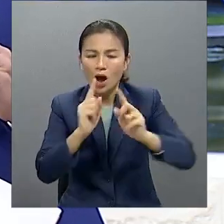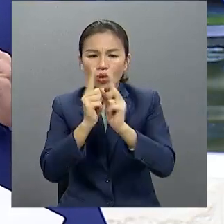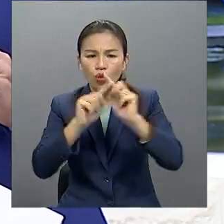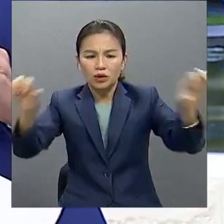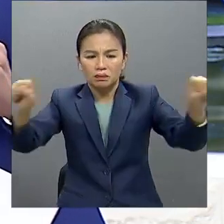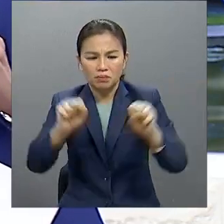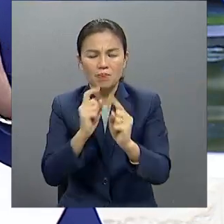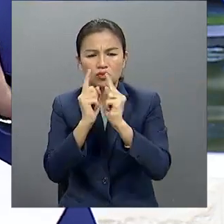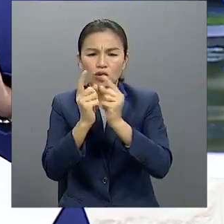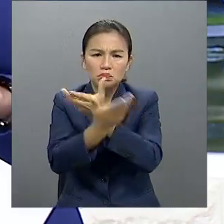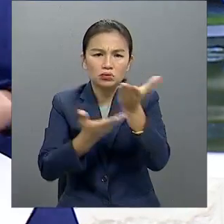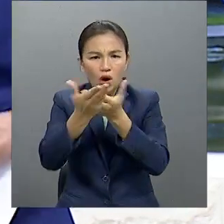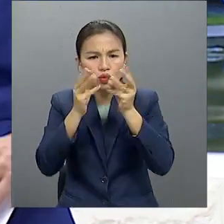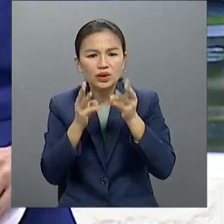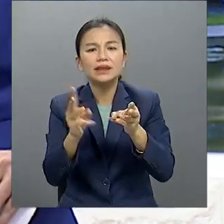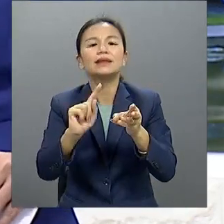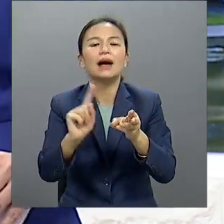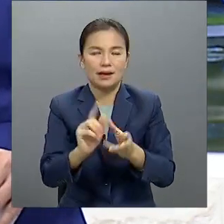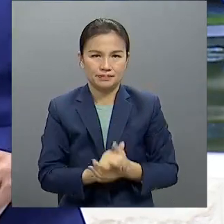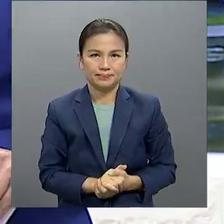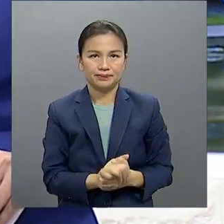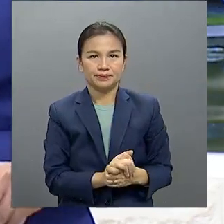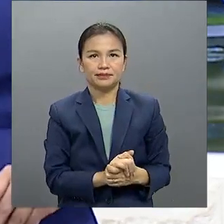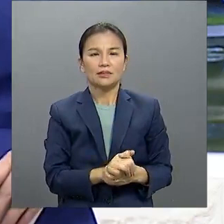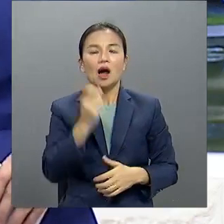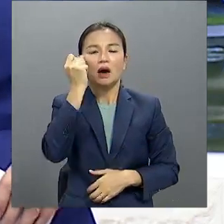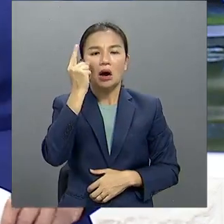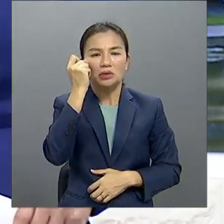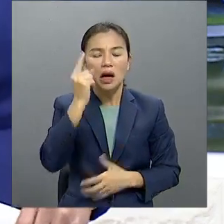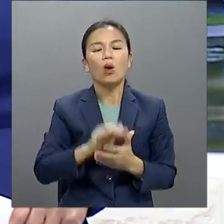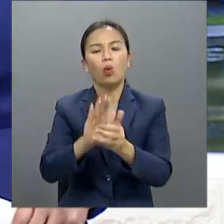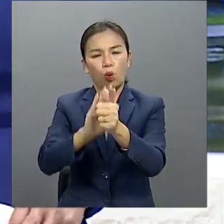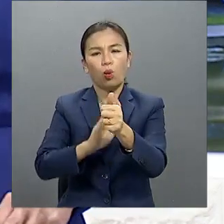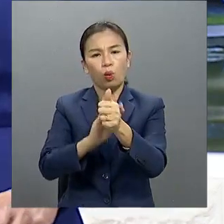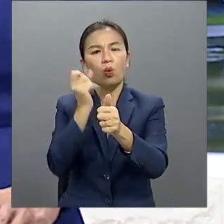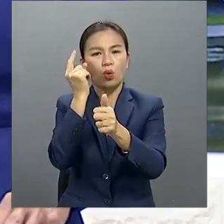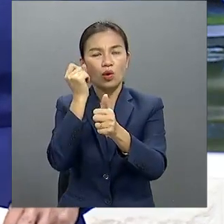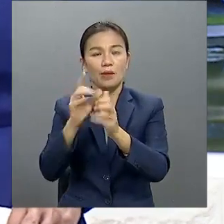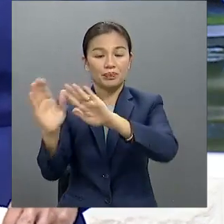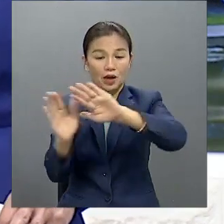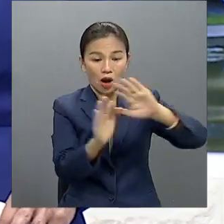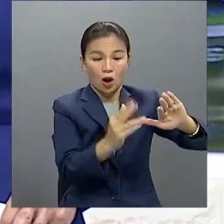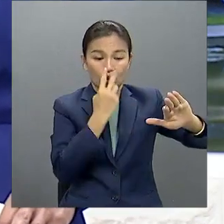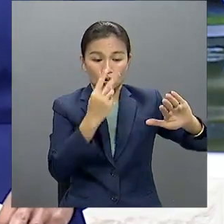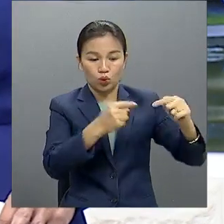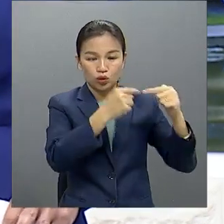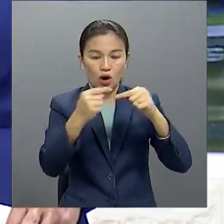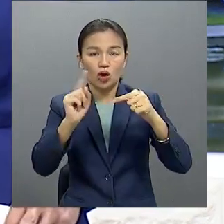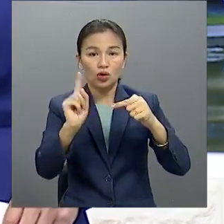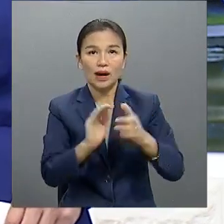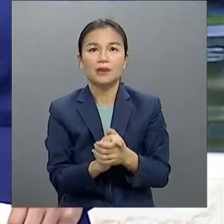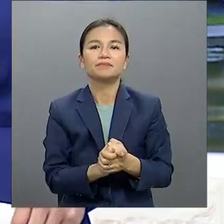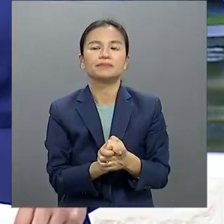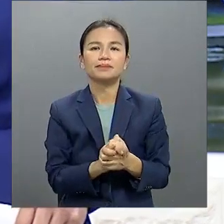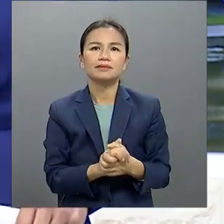กันได้ไหมนะคะเห็นอกเห็นใจซึ่งกันและกันนะคะป้ายต่อไปอันนี้ไม่ต้องมีบ่อดินน้ำเ